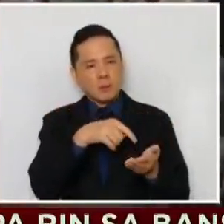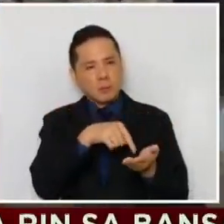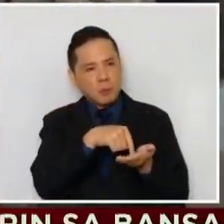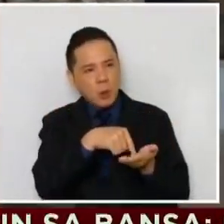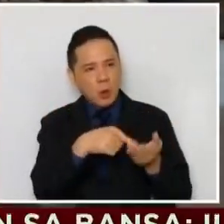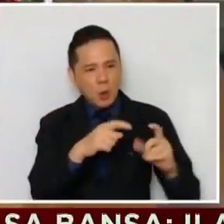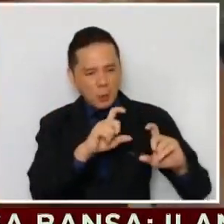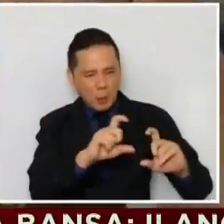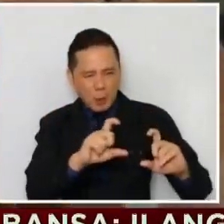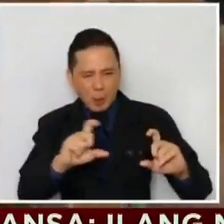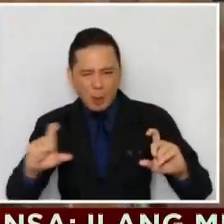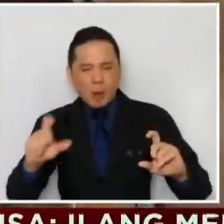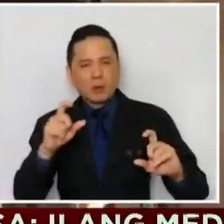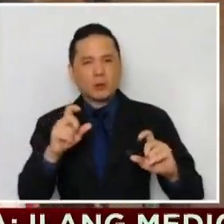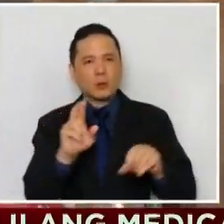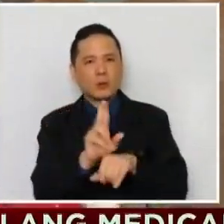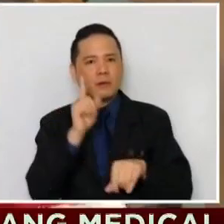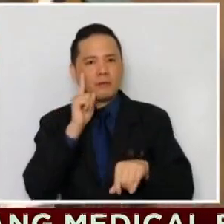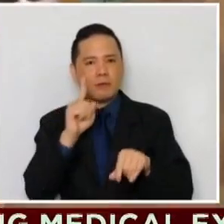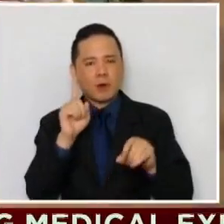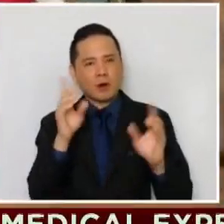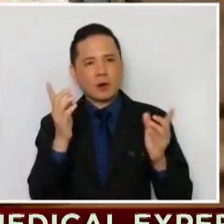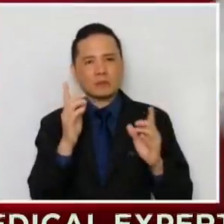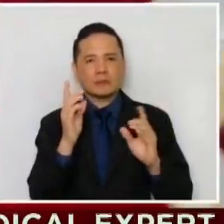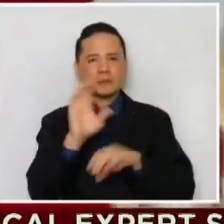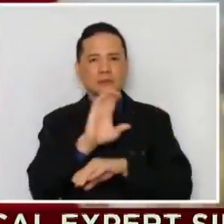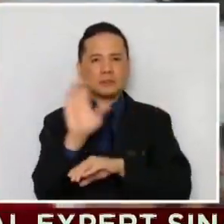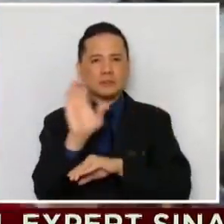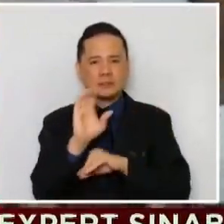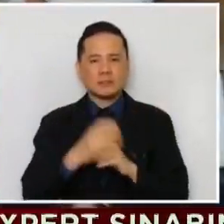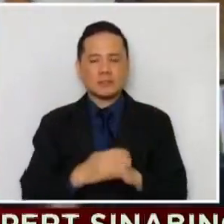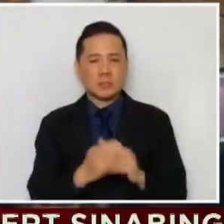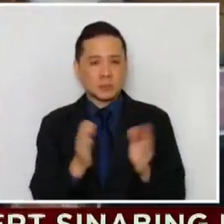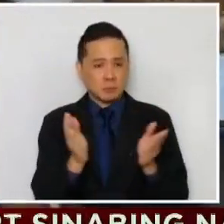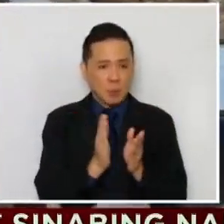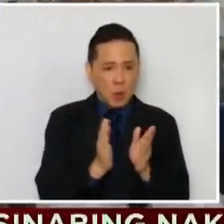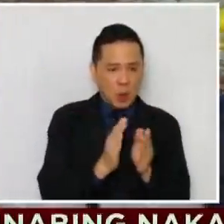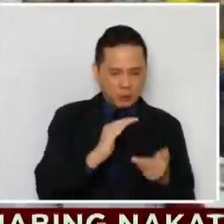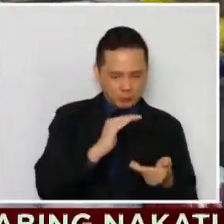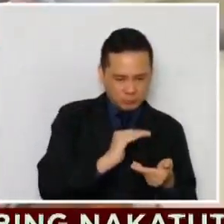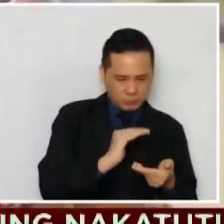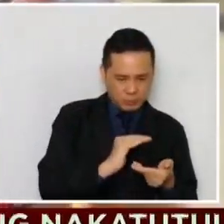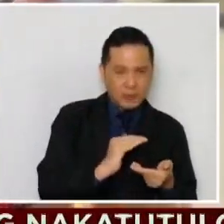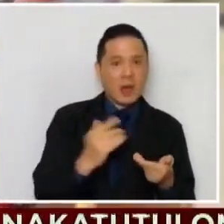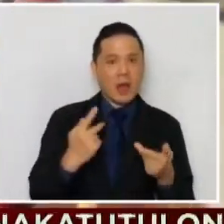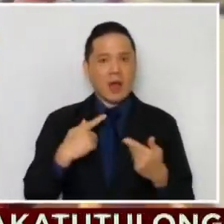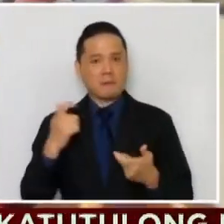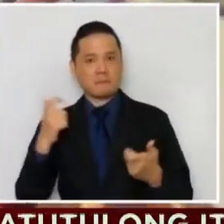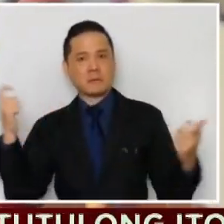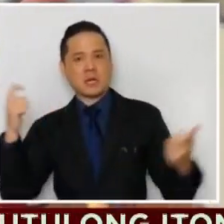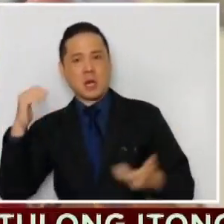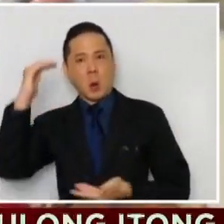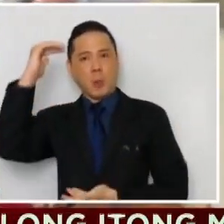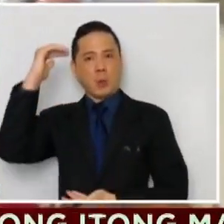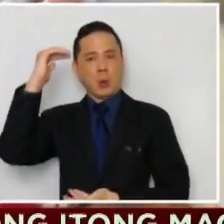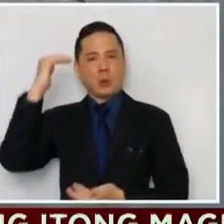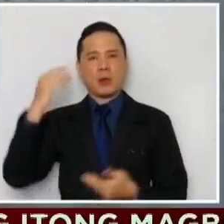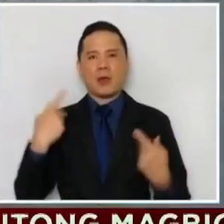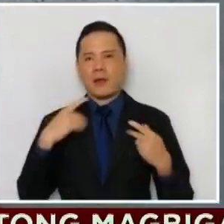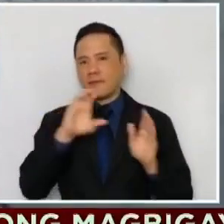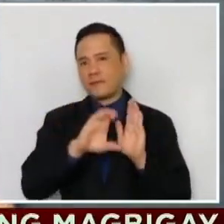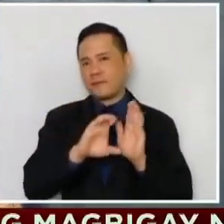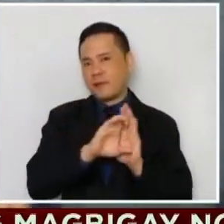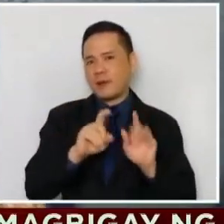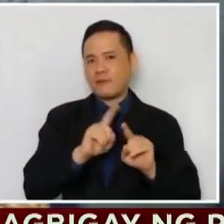pangpasko. Mula sa pinakamaliliit na Santa hanggang sa life size, meron sila dito. Mayroon din mga karakter mula